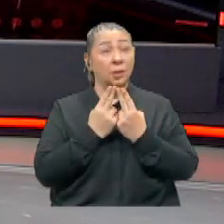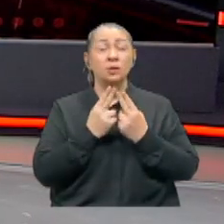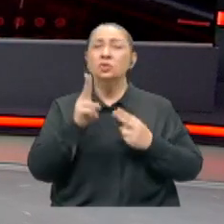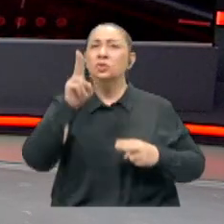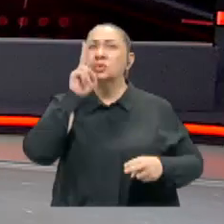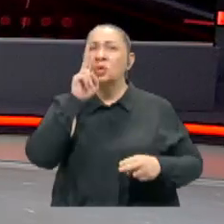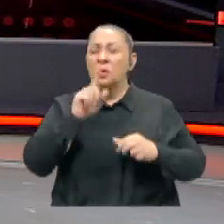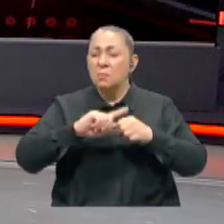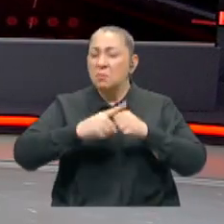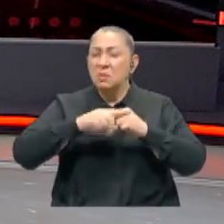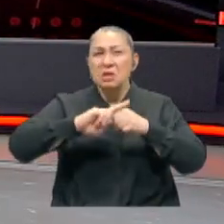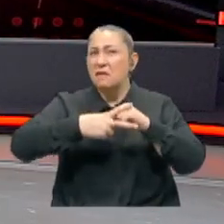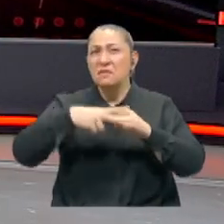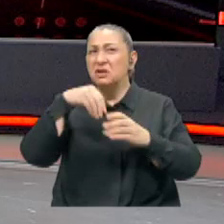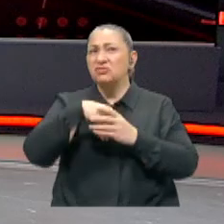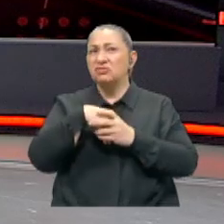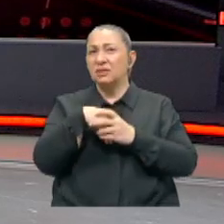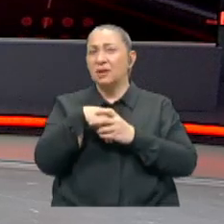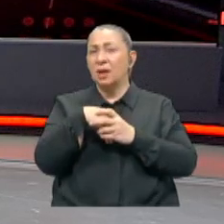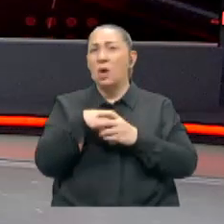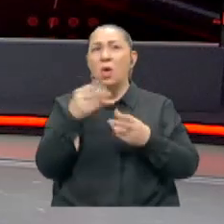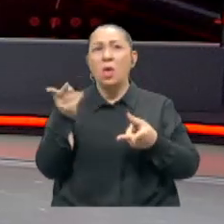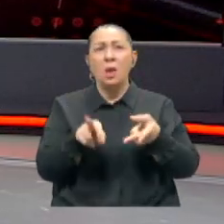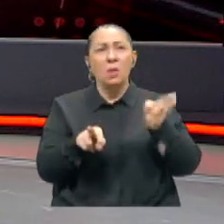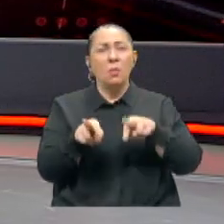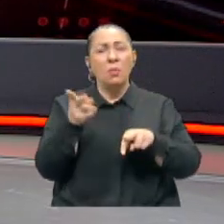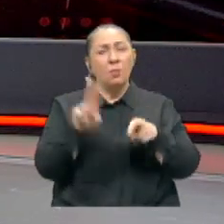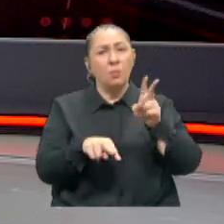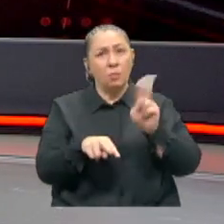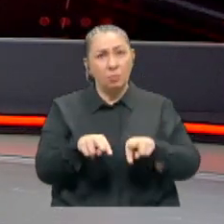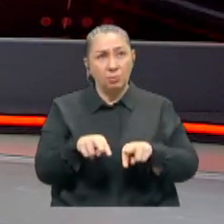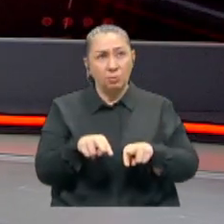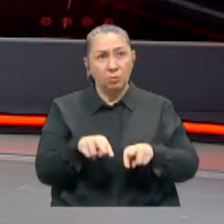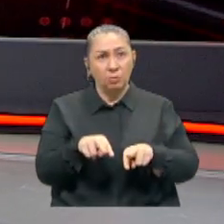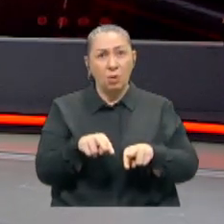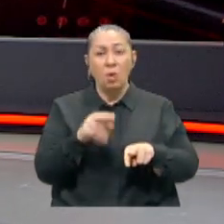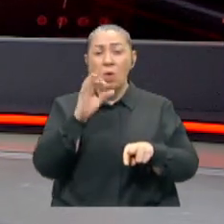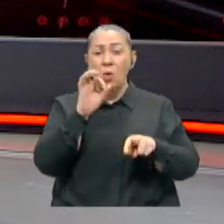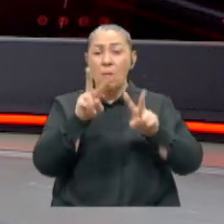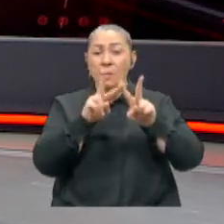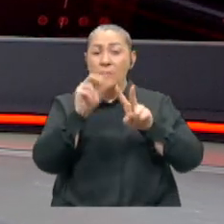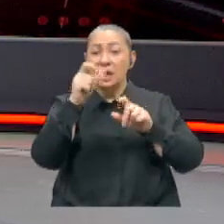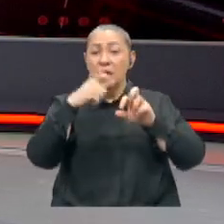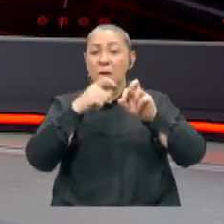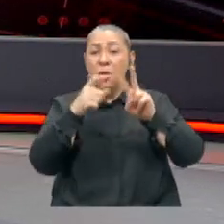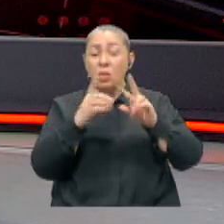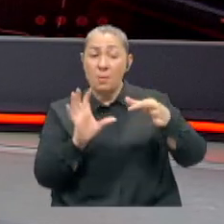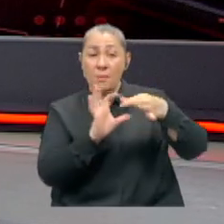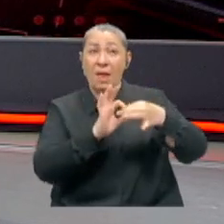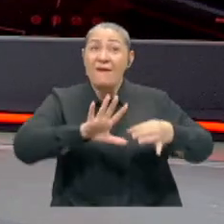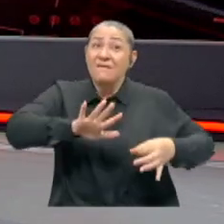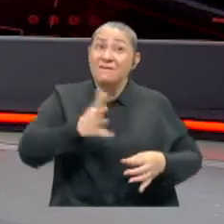en son birkaç haftada bu ölümler çok komik romla bağlantılı ya